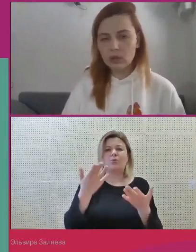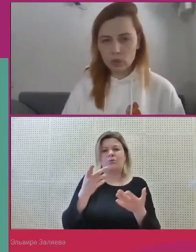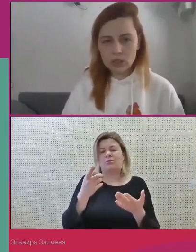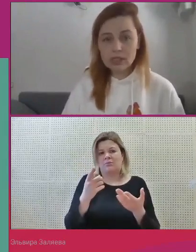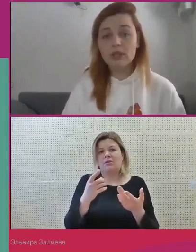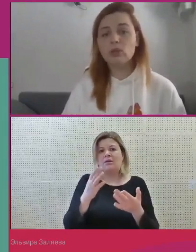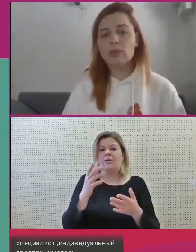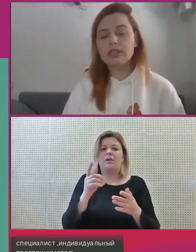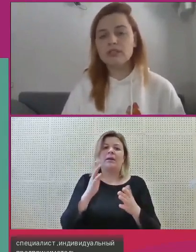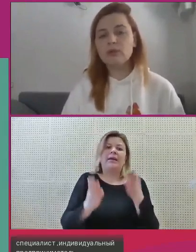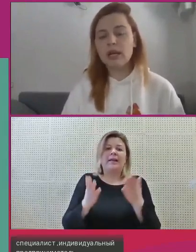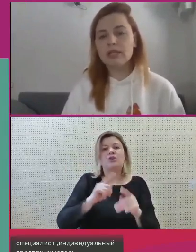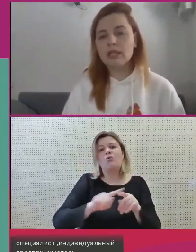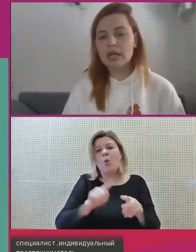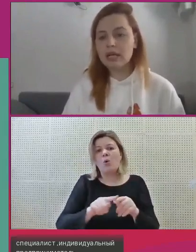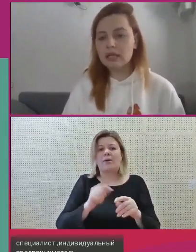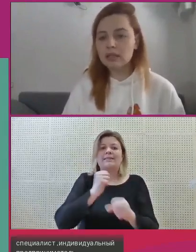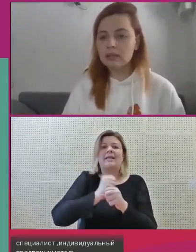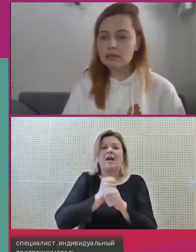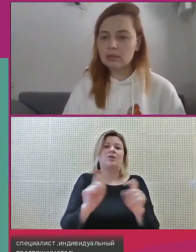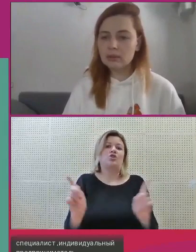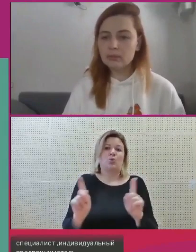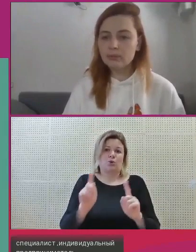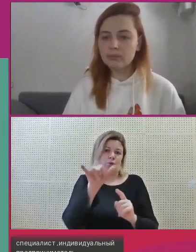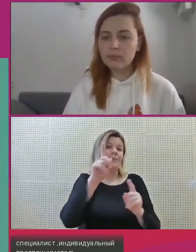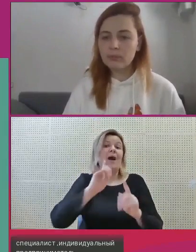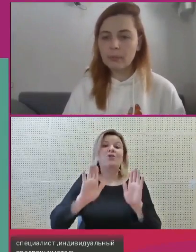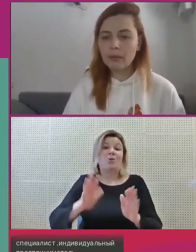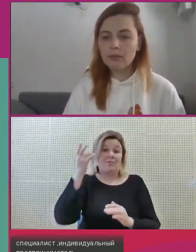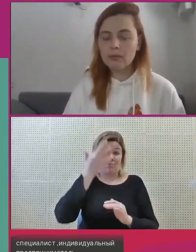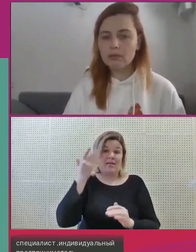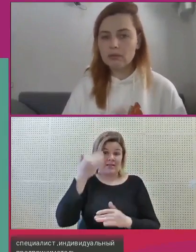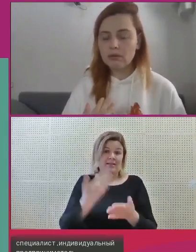Я очень советую обратить внимание на этот